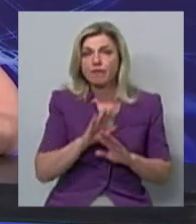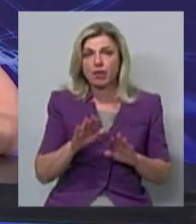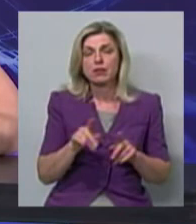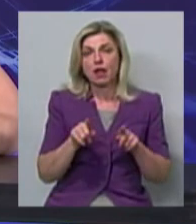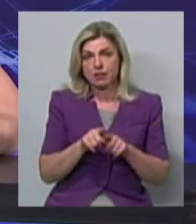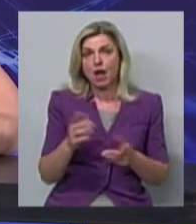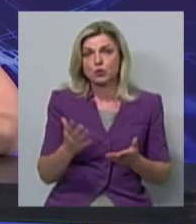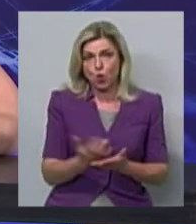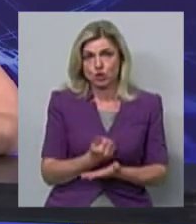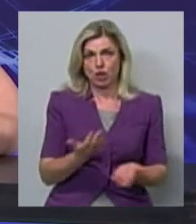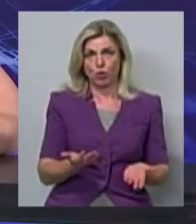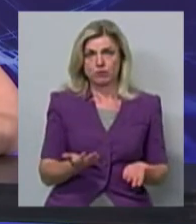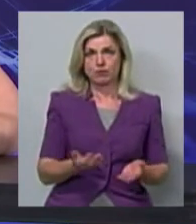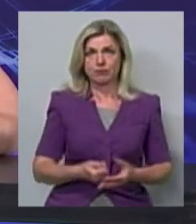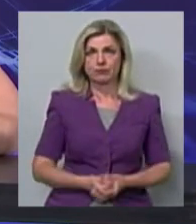сложилось.